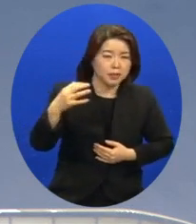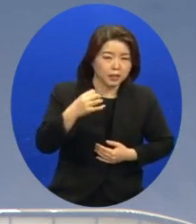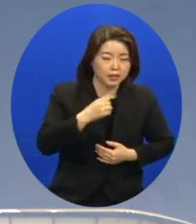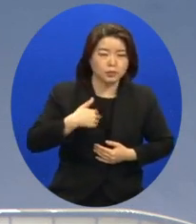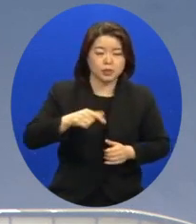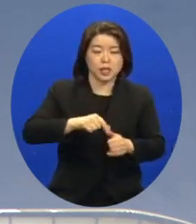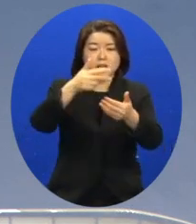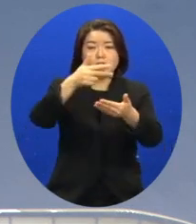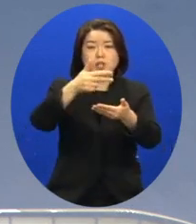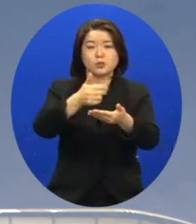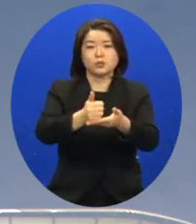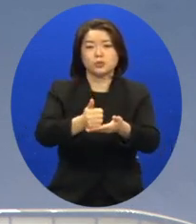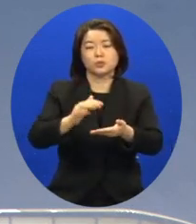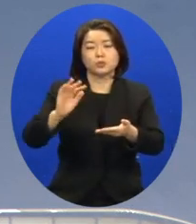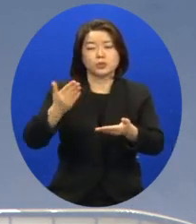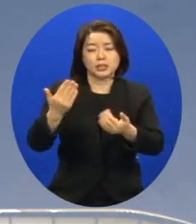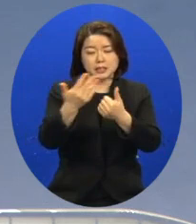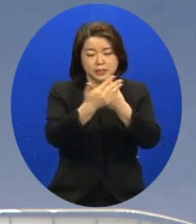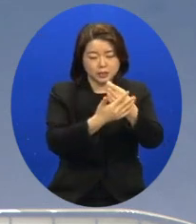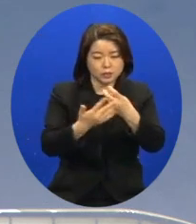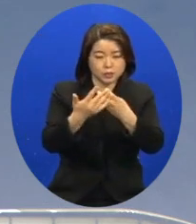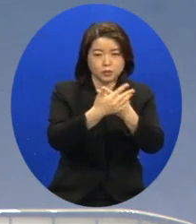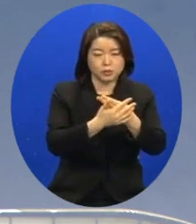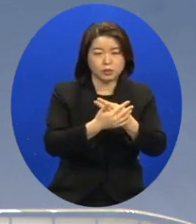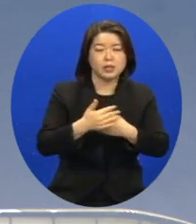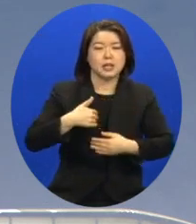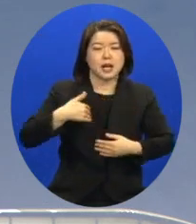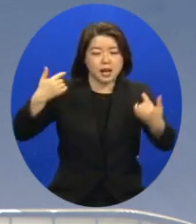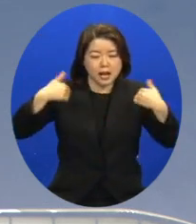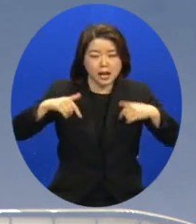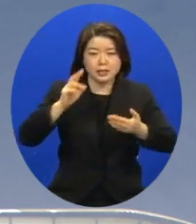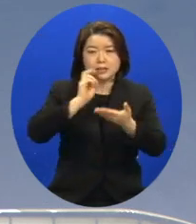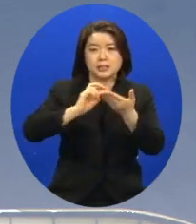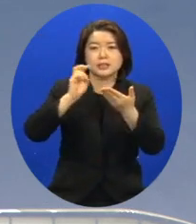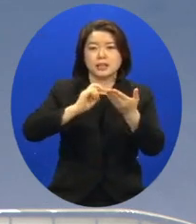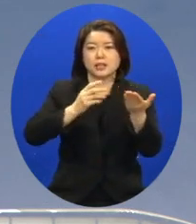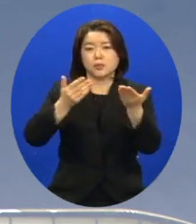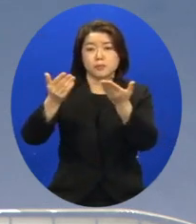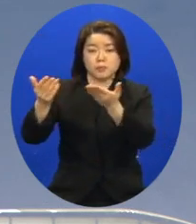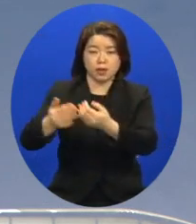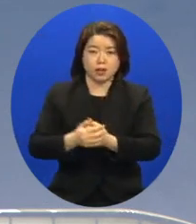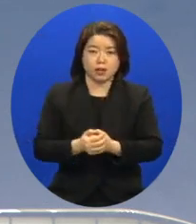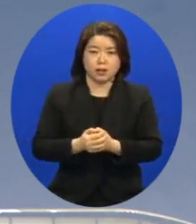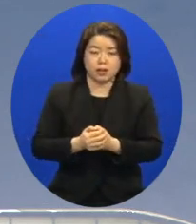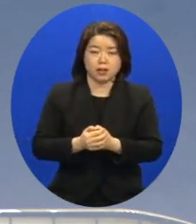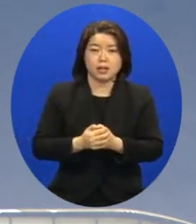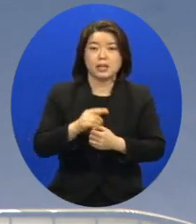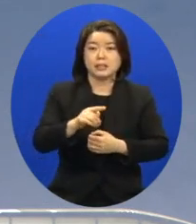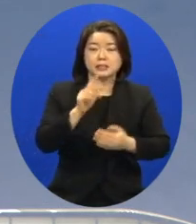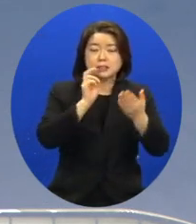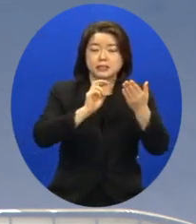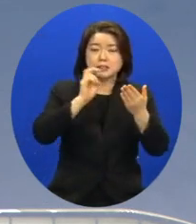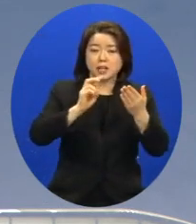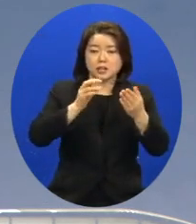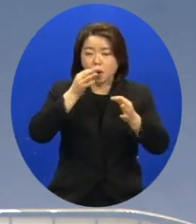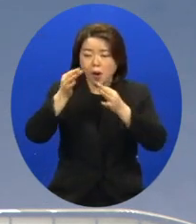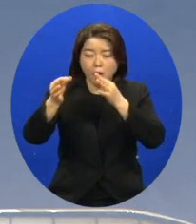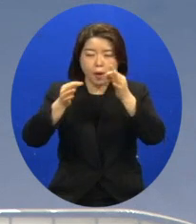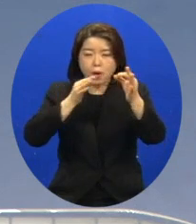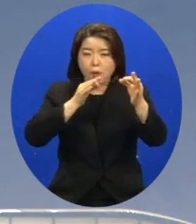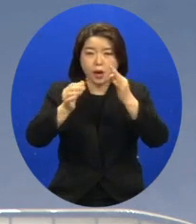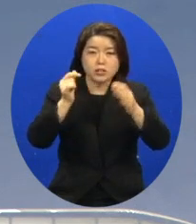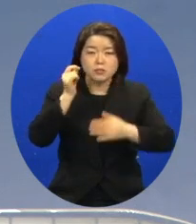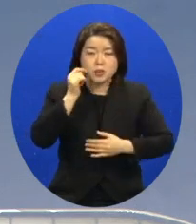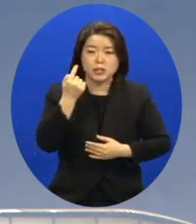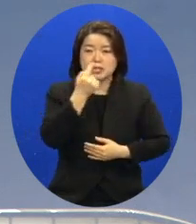대신 은총을 늘 찬송하겠네. 그 찬송을 소리 내지 못하고